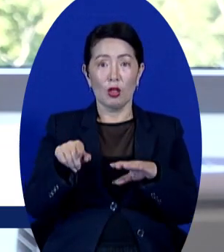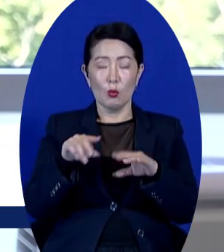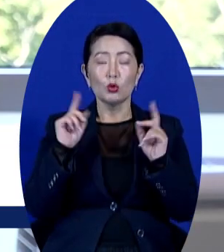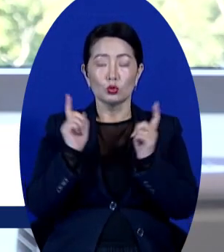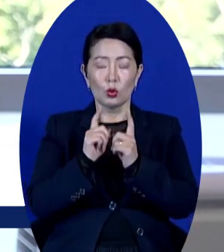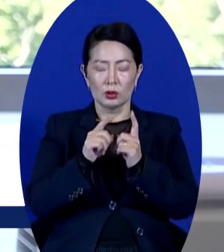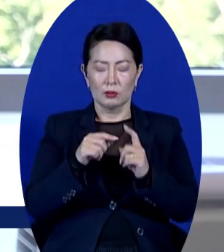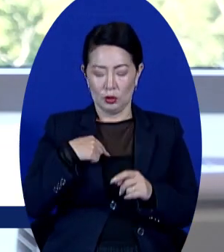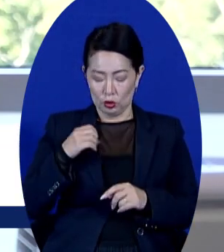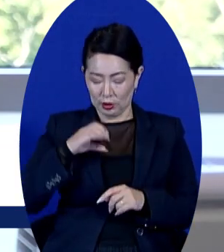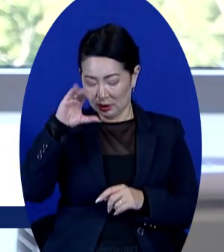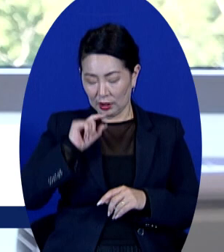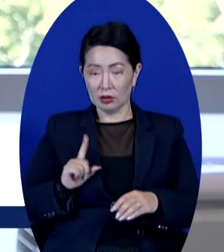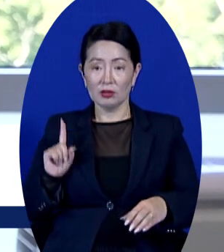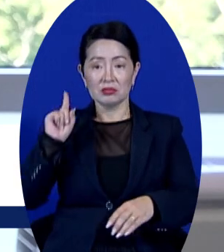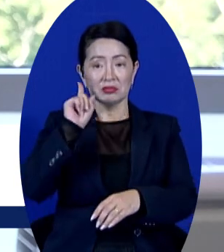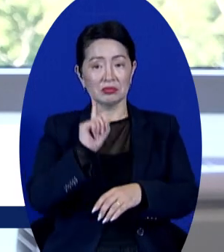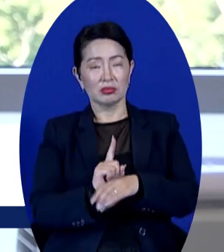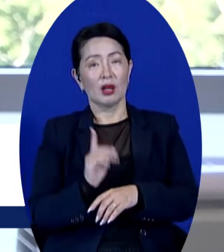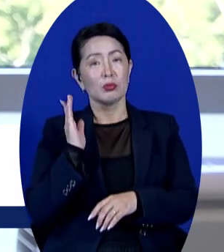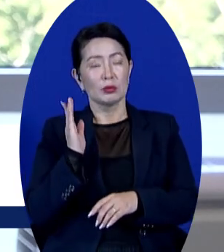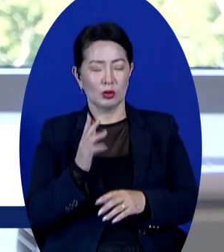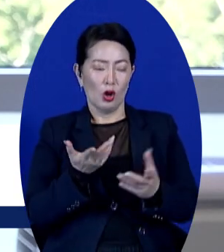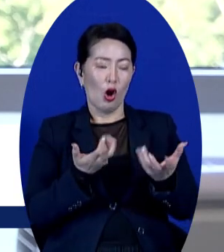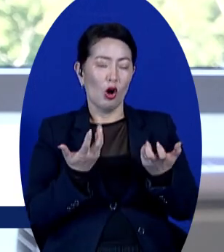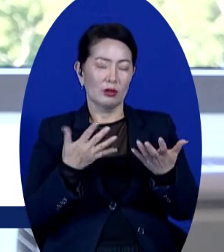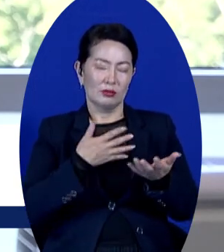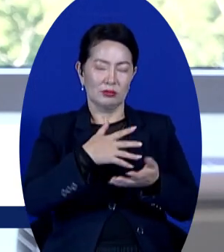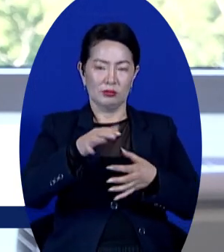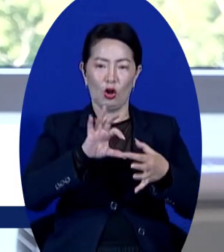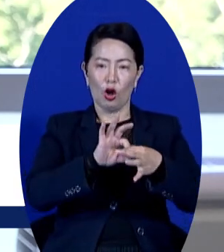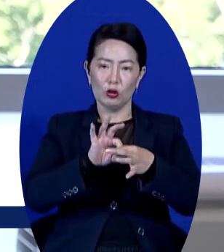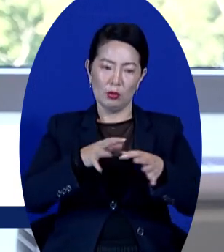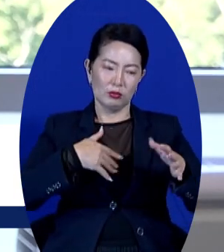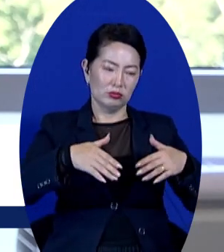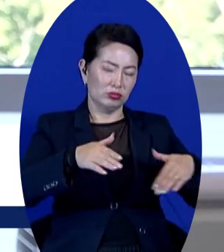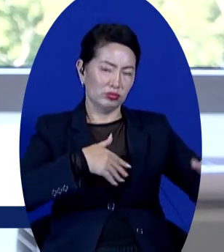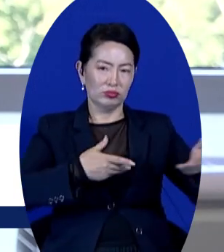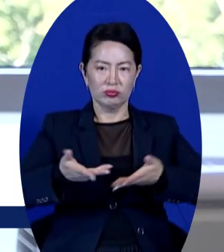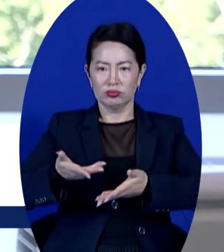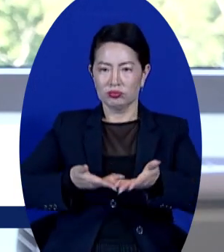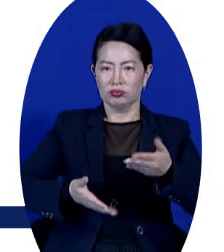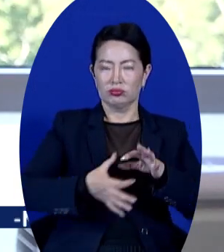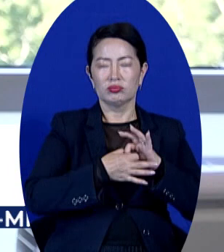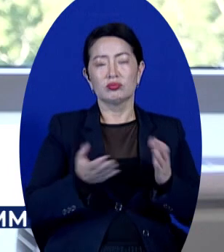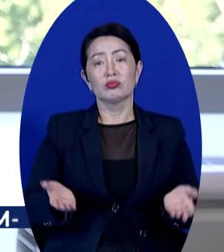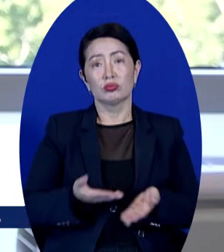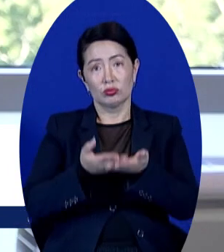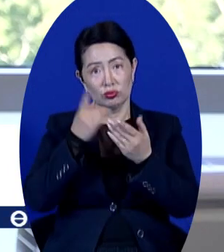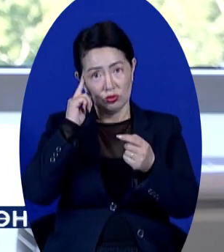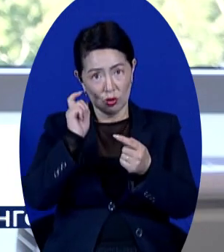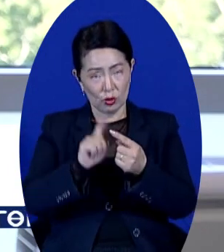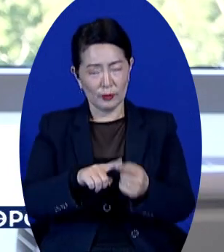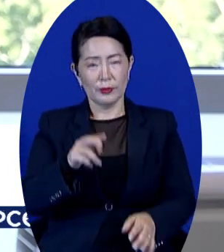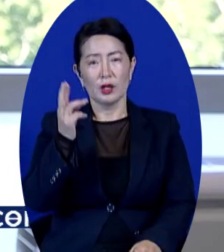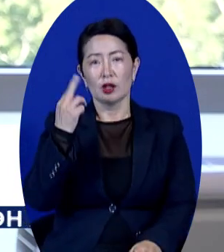уулзалт чуулганд оролцож байгаа гол зорилго бол олон талт худалдаа эдийн засгийн хамтын ажиллагааг хөл нэмжих энэ зорилгоор орж байгаа. Дорны эдийн